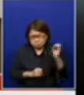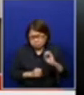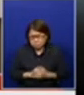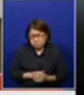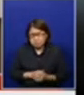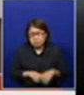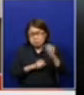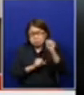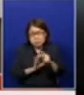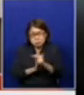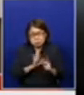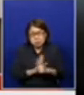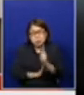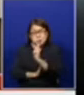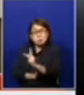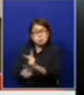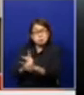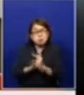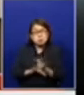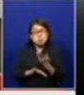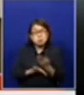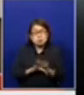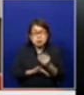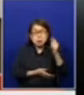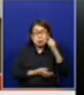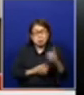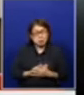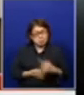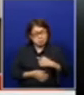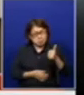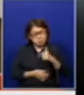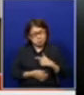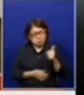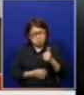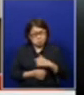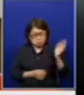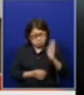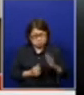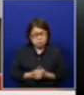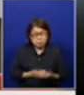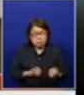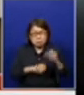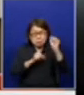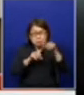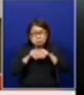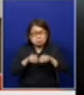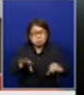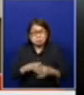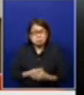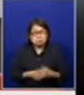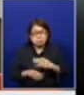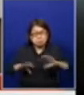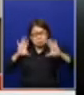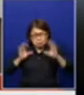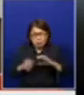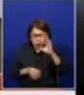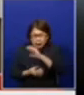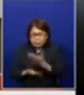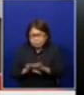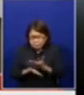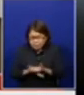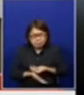อย่าไปคิดว่ามีหนี้บุญคุณนะครับแหมประกาศว่านี่นะรัฐบาลเอามาให้มันเงินชาวบ้